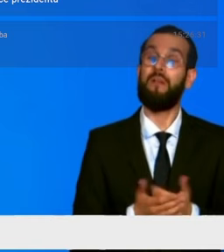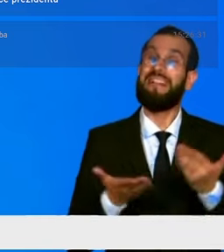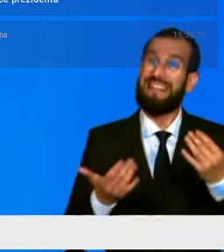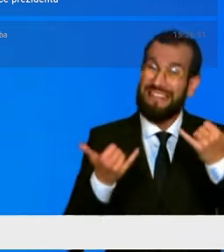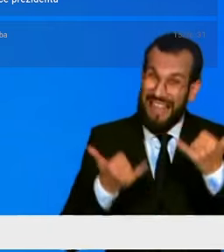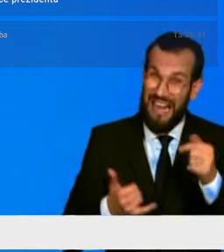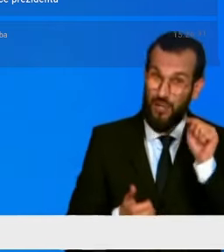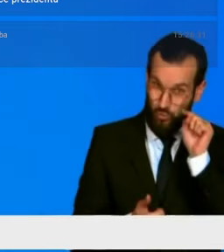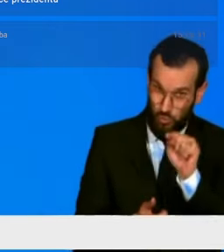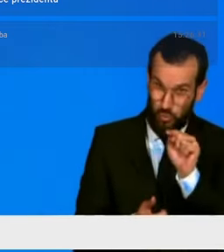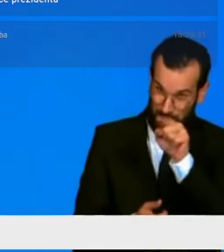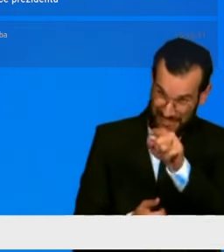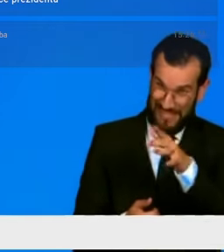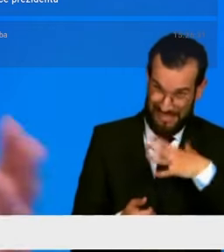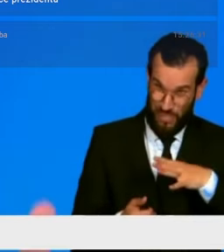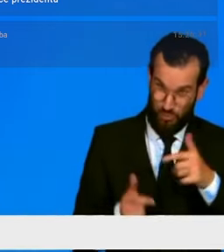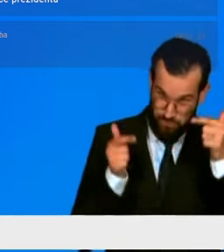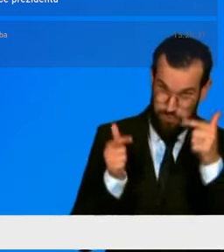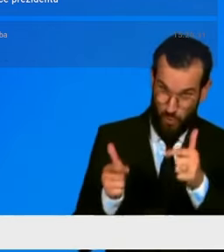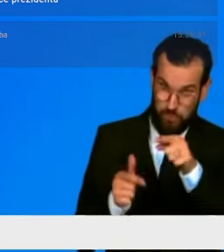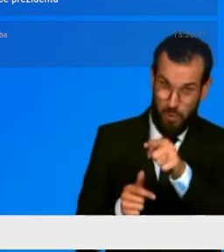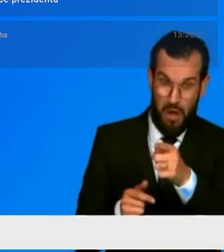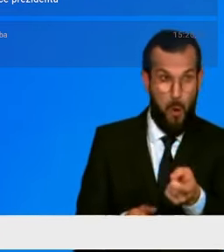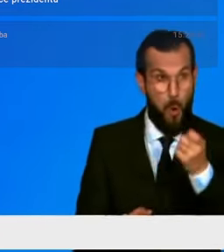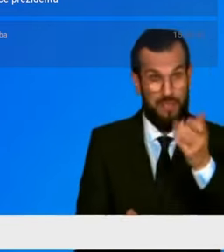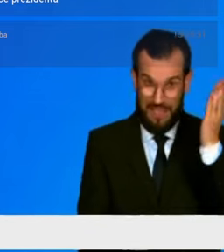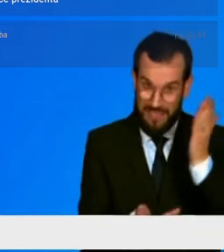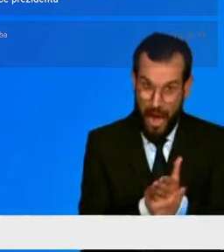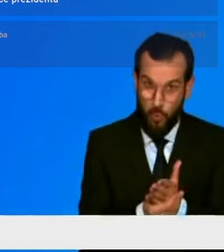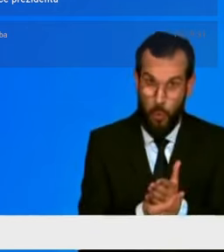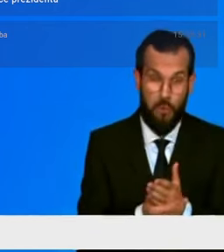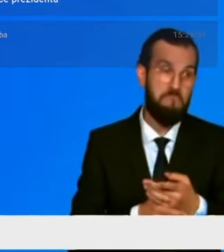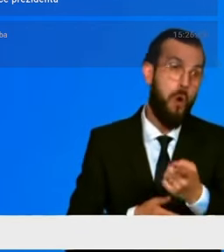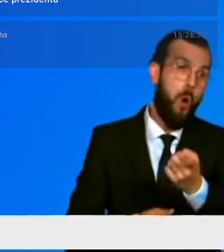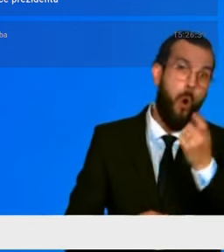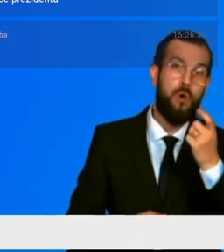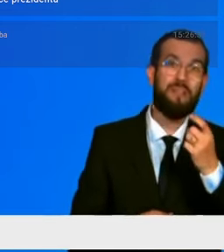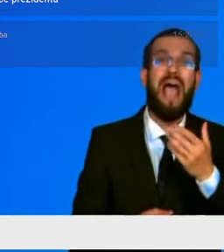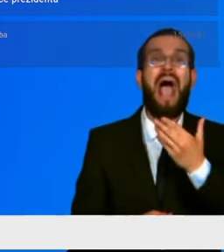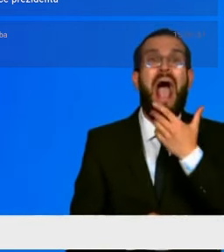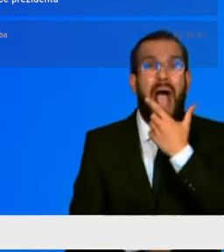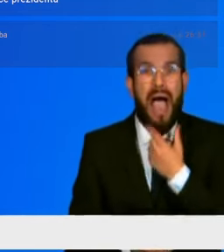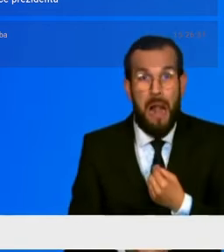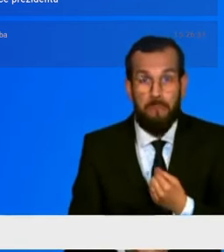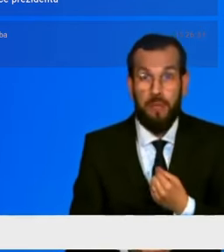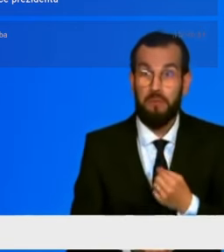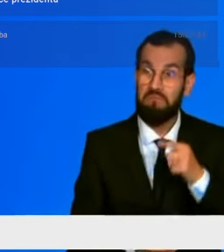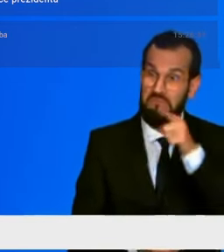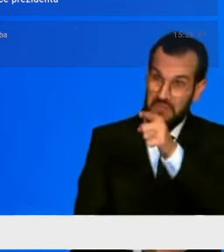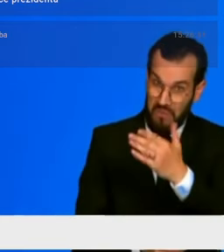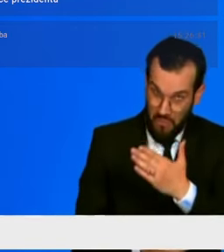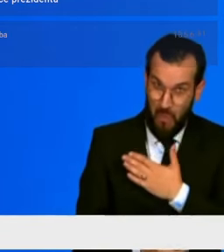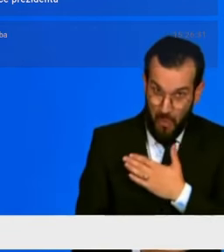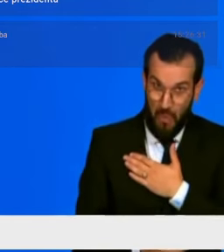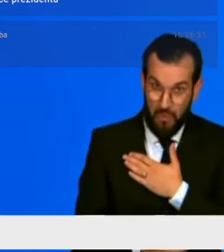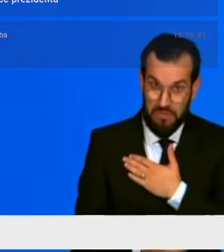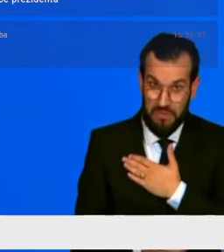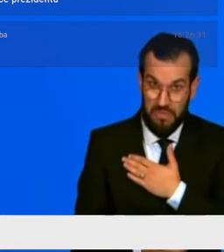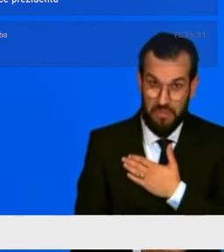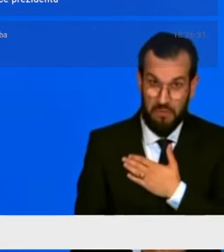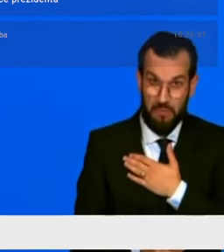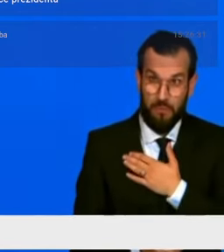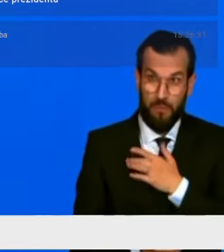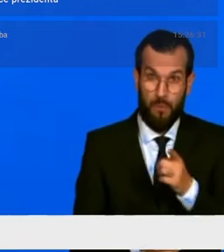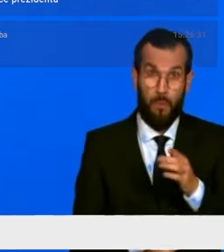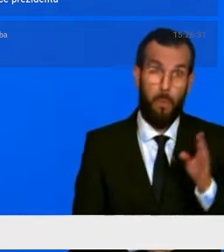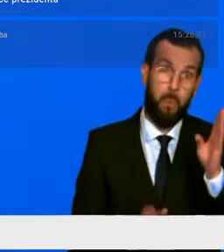pre podporu ktorú chce ch získať napríklad U Andreja Danka napríklad u pána harabína ste schopní sa opäť otočiť na päte a